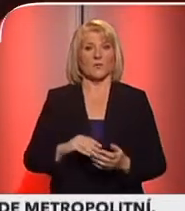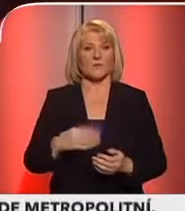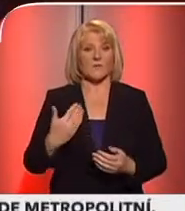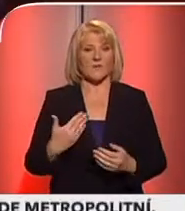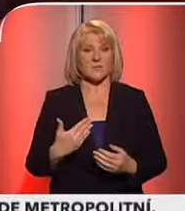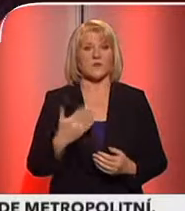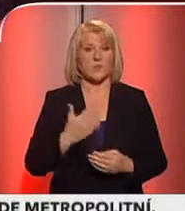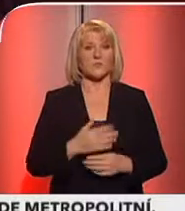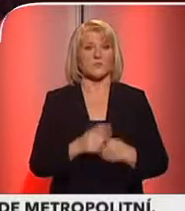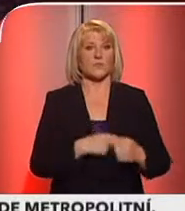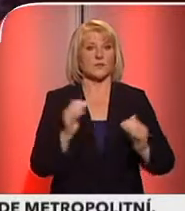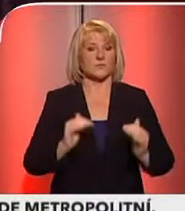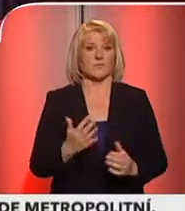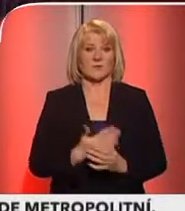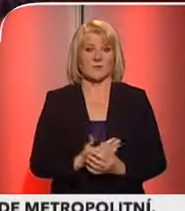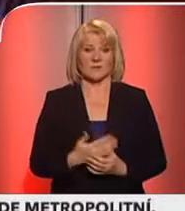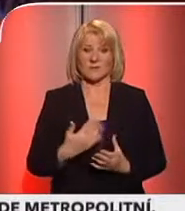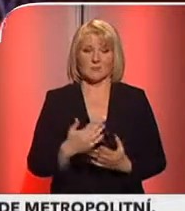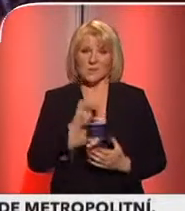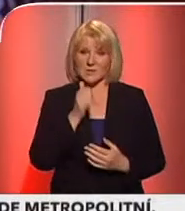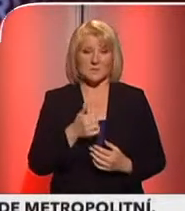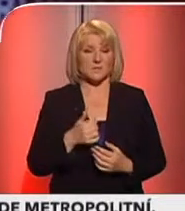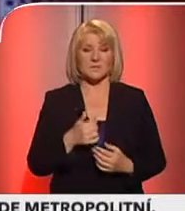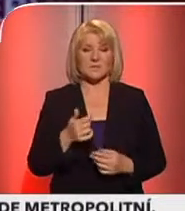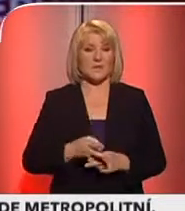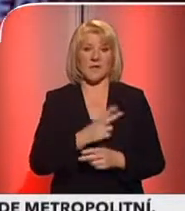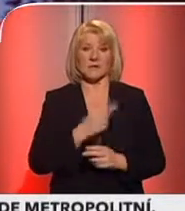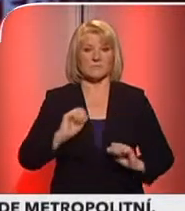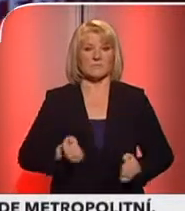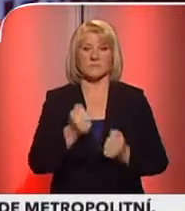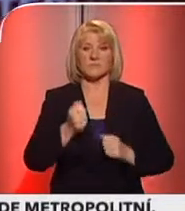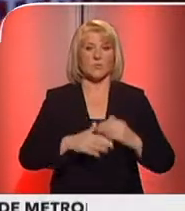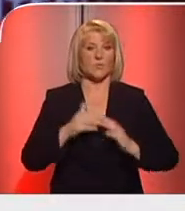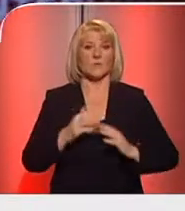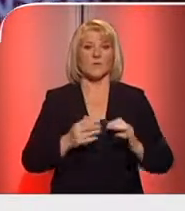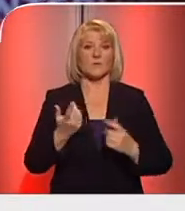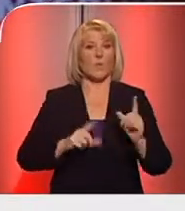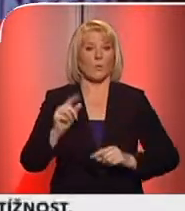daně. Žádný sociální stát se nedá budovat na dluh. A jestliže teda se